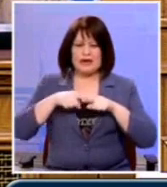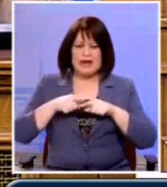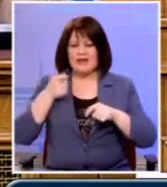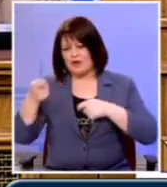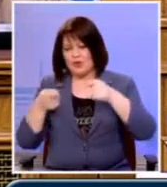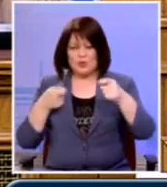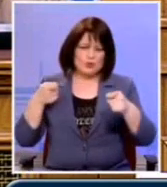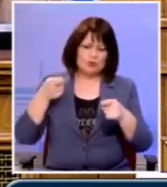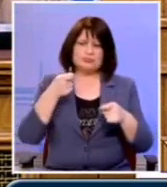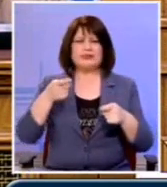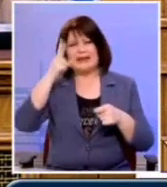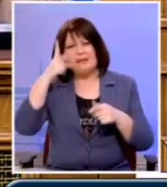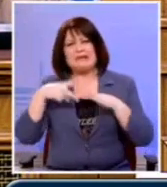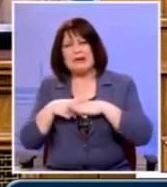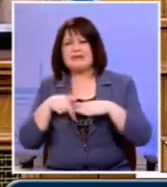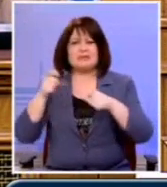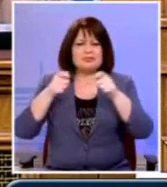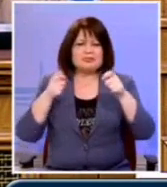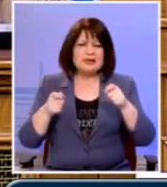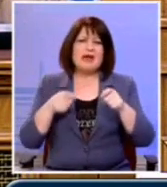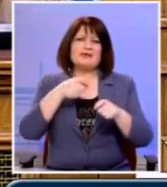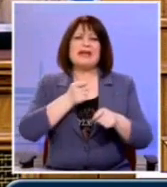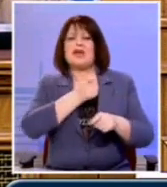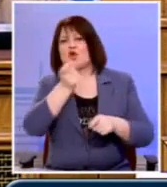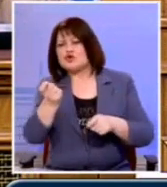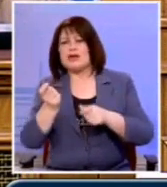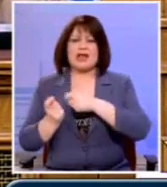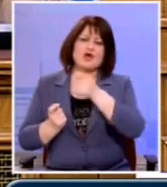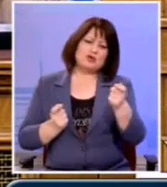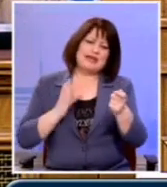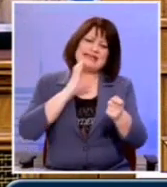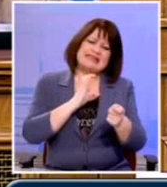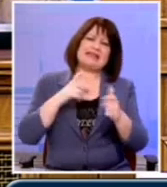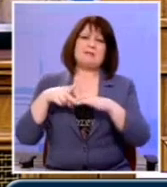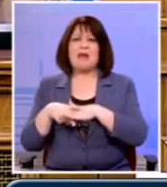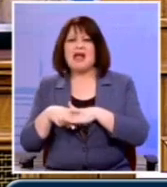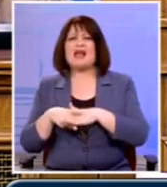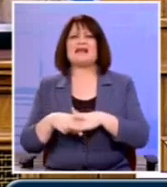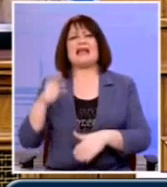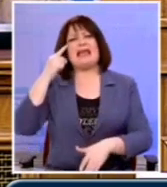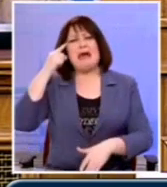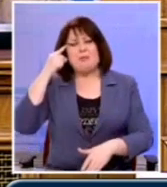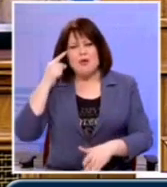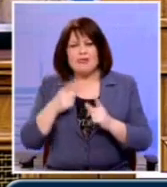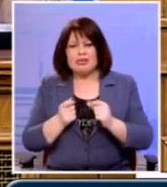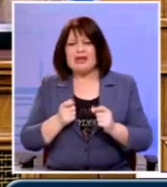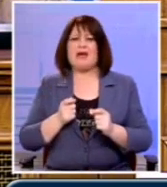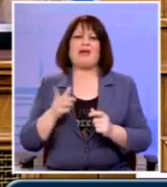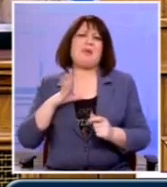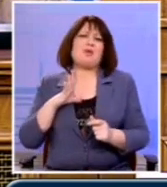προς την Deutsche Bank, λίγο χρέος της Deutsche Bank προς την Citibank, λίγο χρέος της Ιαπωνίας στους